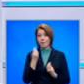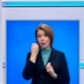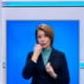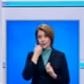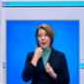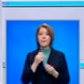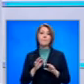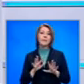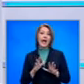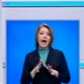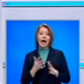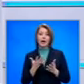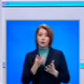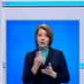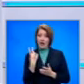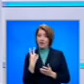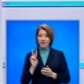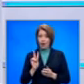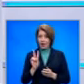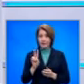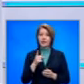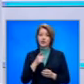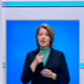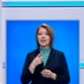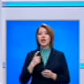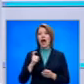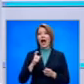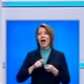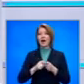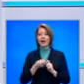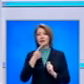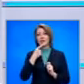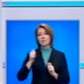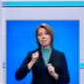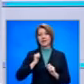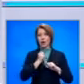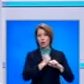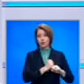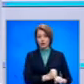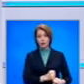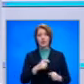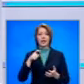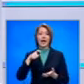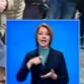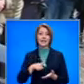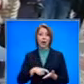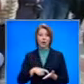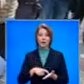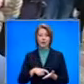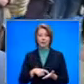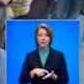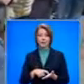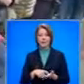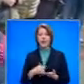и вице-президент с Искра Михайлова ще бъдат гарант за спазването на Конституцията и законите.